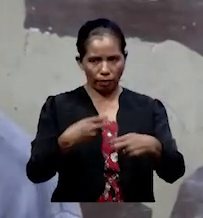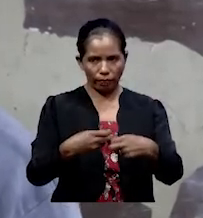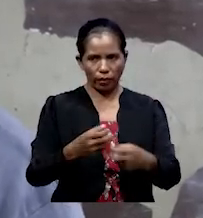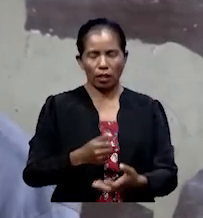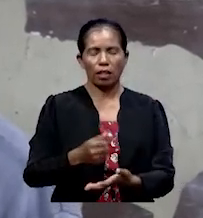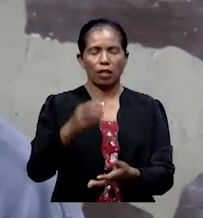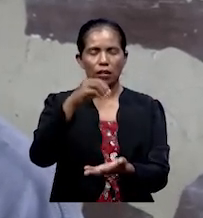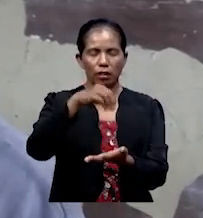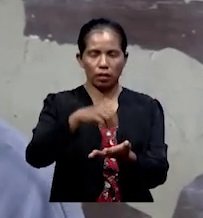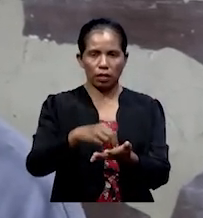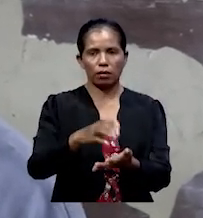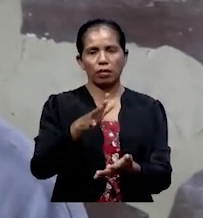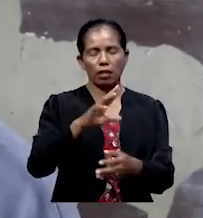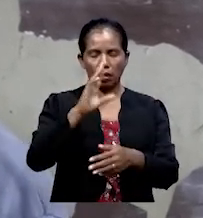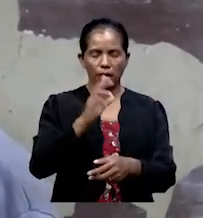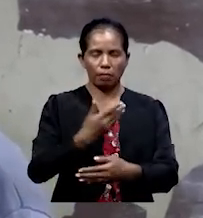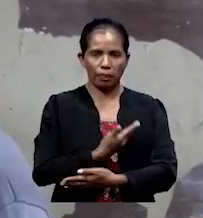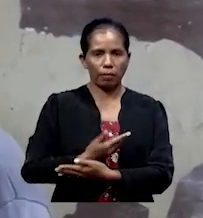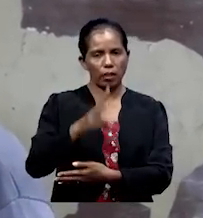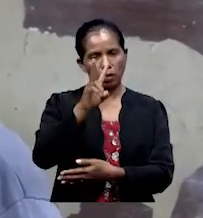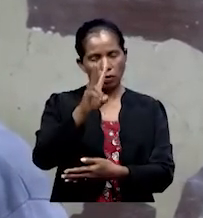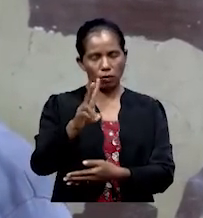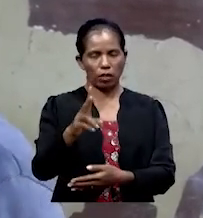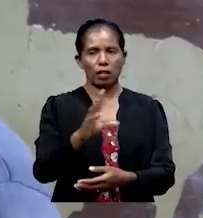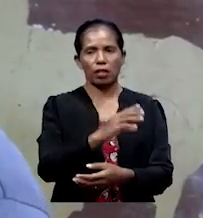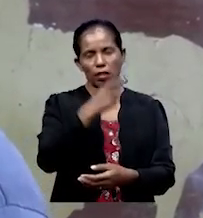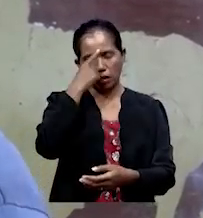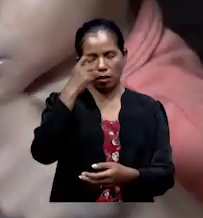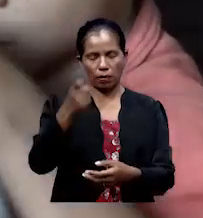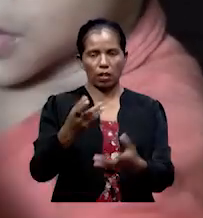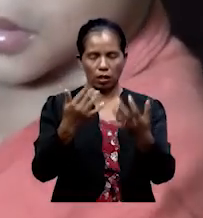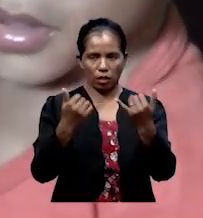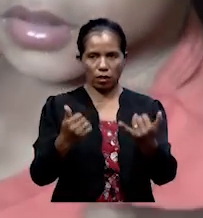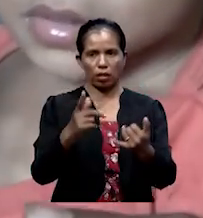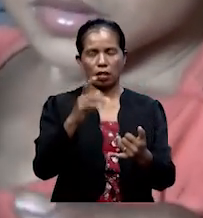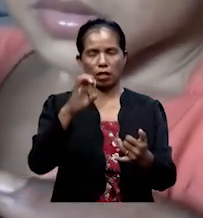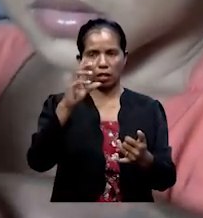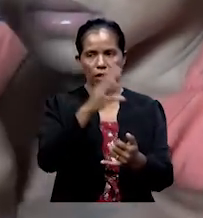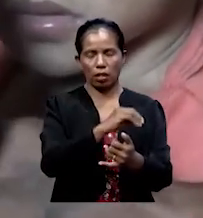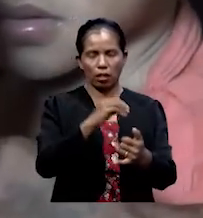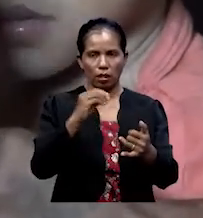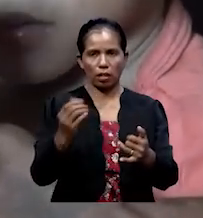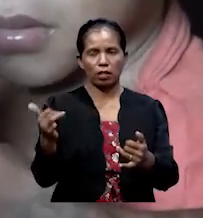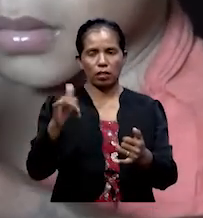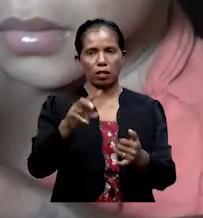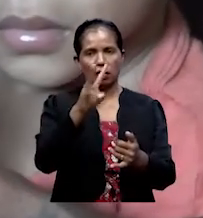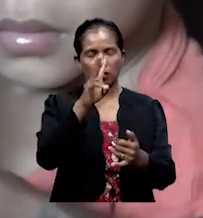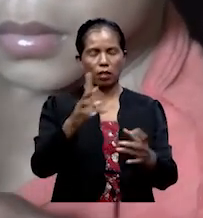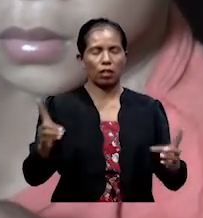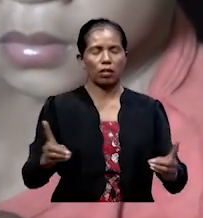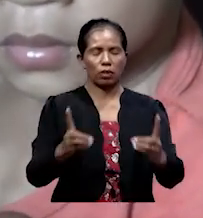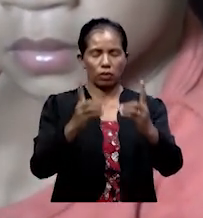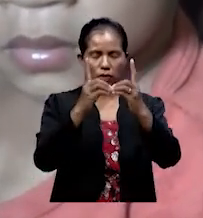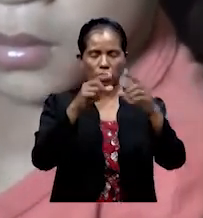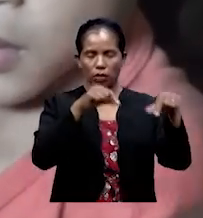hela ya ke baru no kenzerson ya kabas, tambo oras ne dadau ke baru no kenzerson, sira nain rua hasoru hela